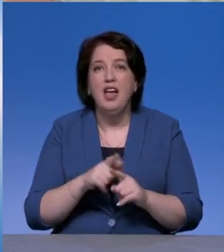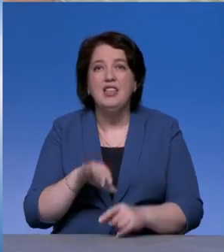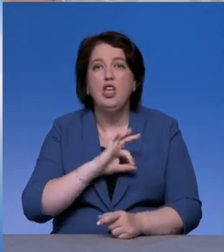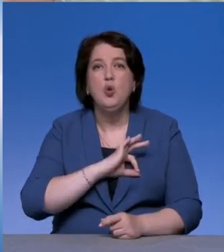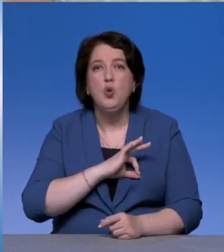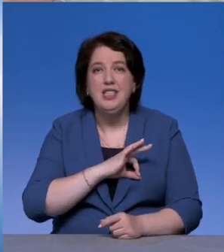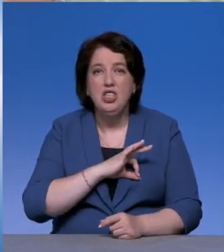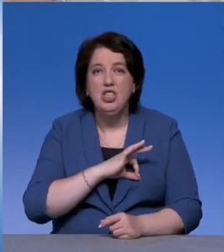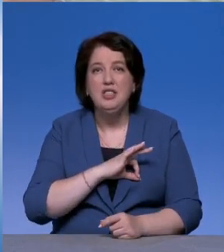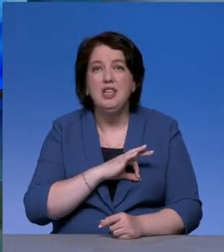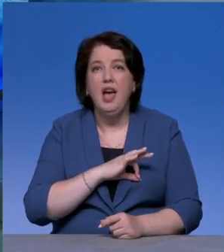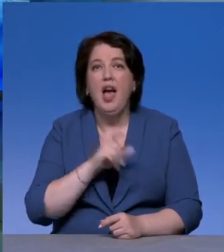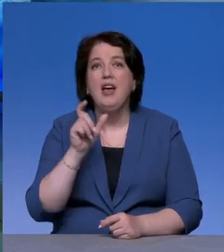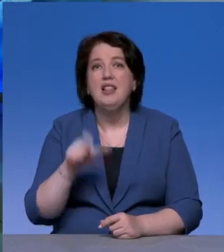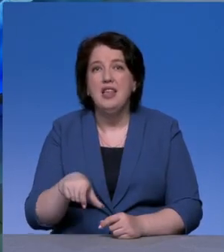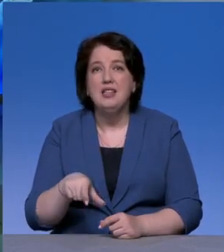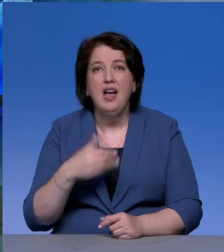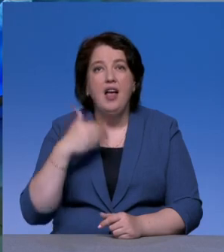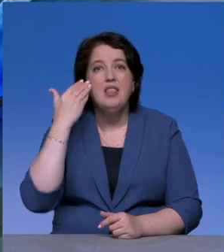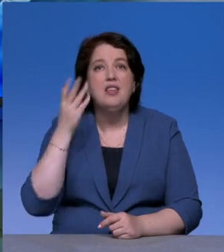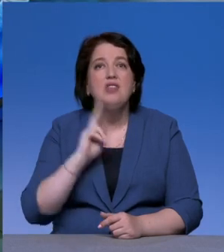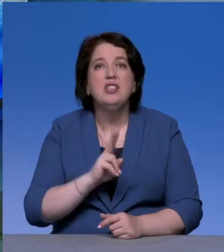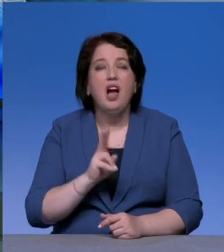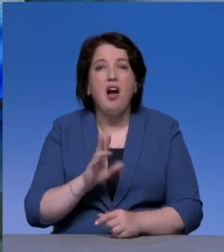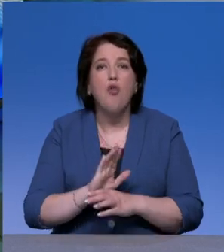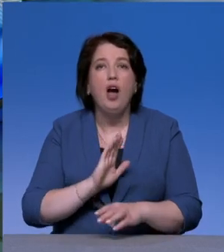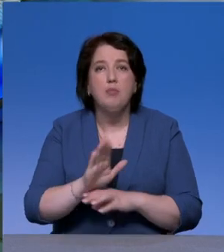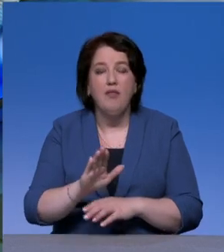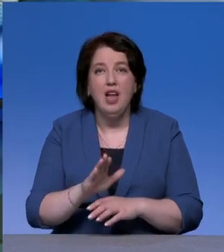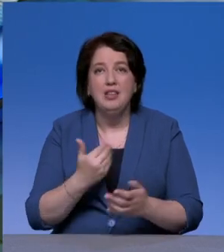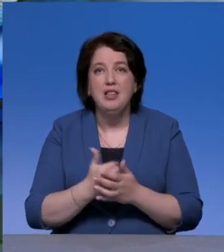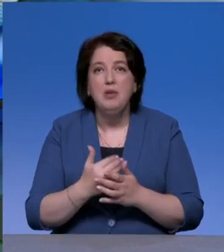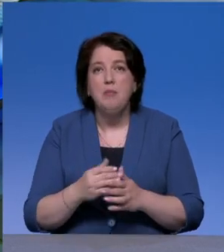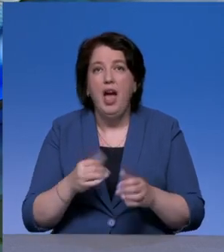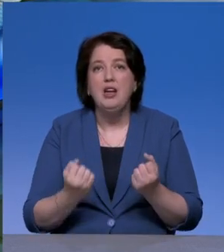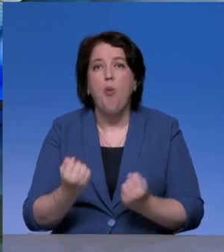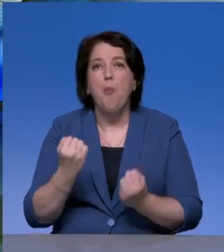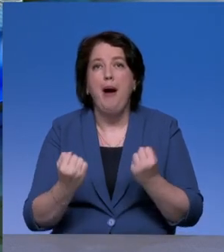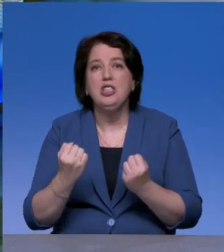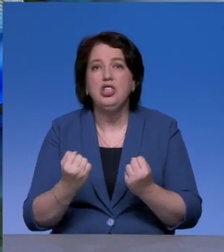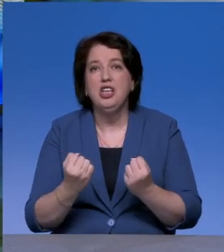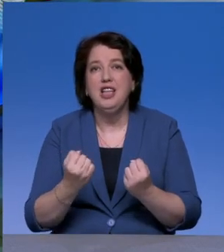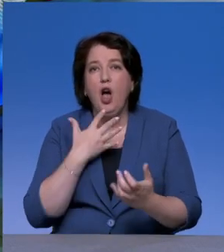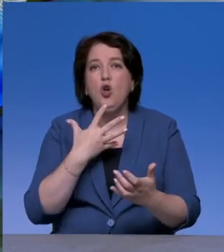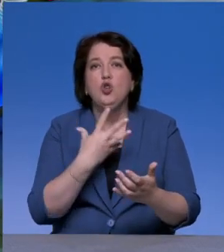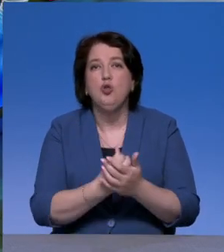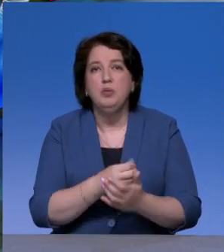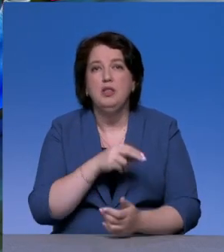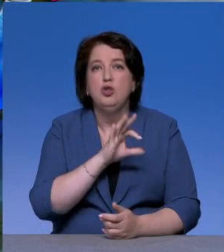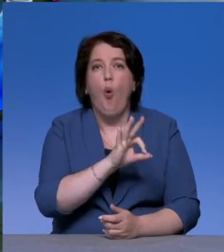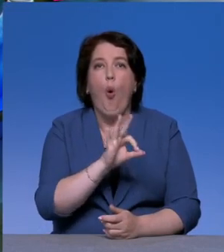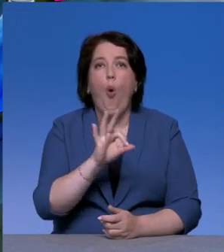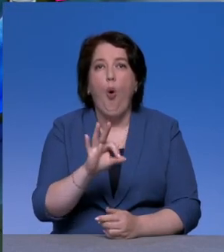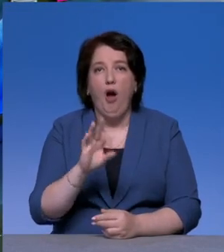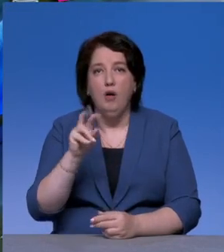неизвестно, кого отправлять на переобучение. Угу. Кого? ООО, ИП. Да, ну, ИП, понятно. Ладно, ООО отправлять. Вот.